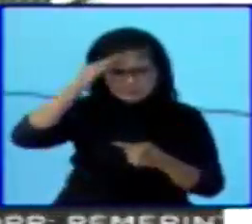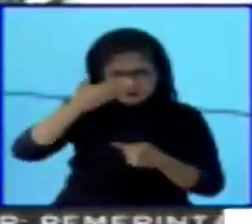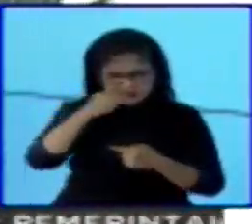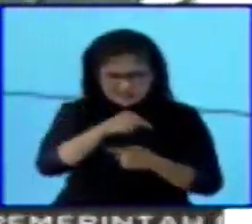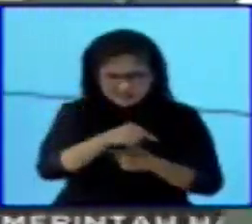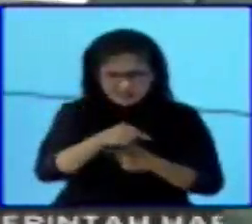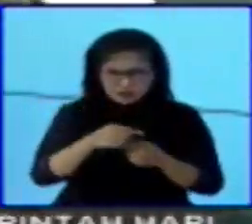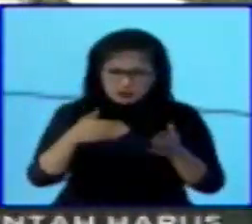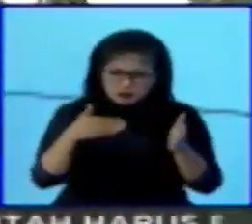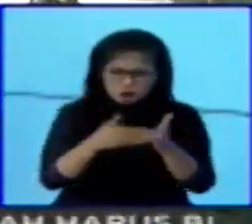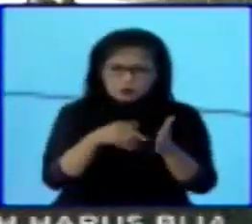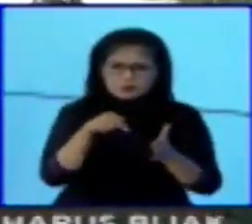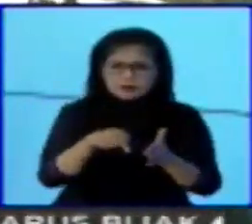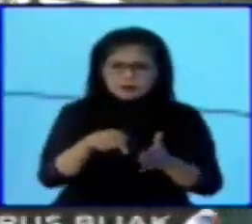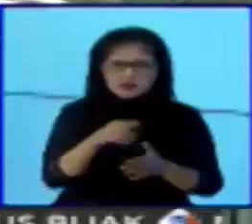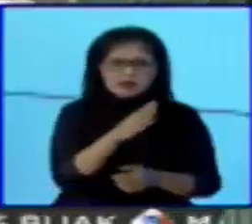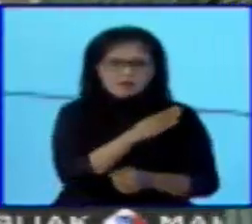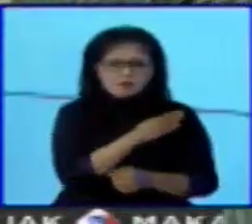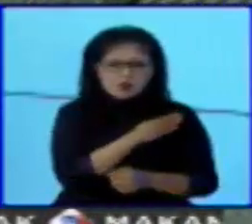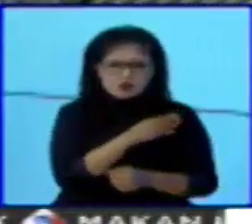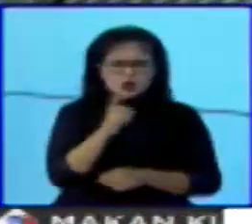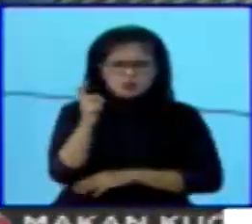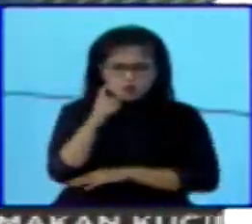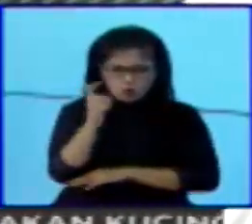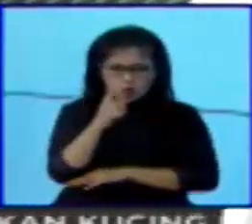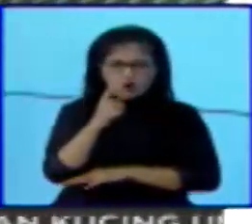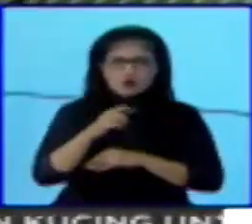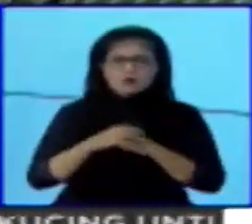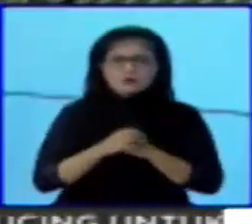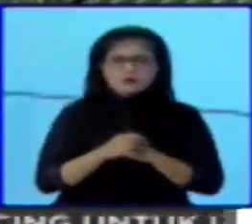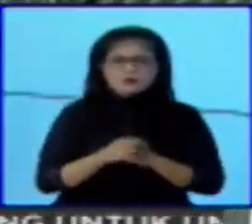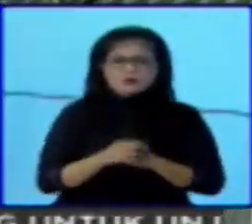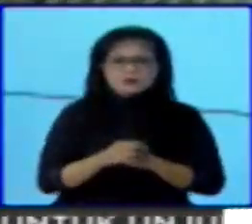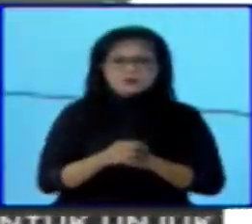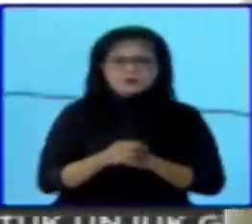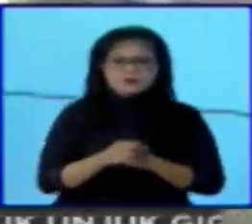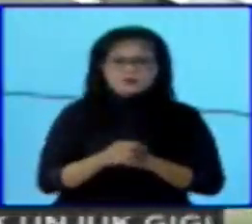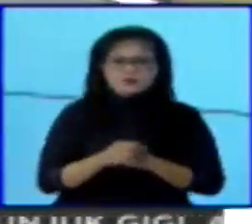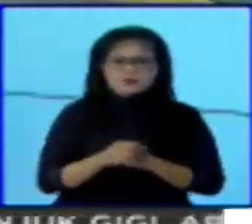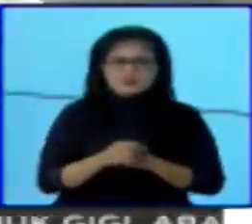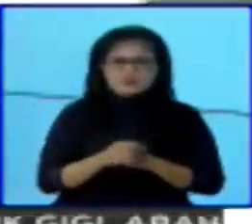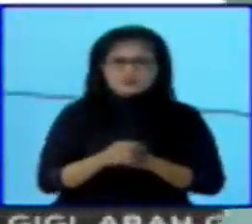di Kabupaten Bogor. Dari Bogor, Jawa Barat, Ririn Oktaviani, Farandi Purba, iNews melaporkan.